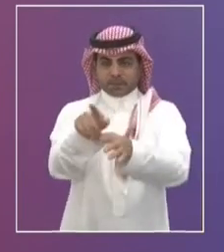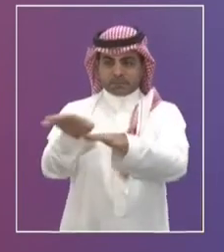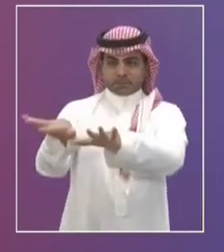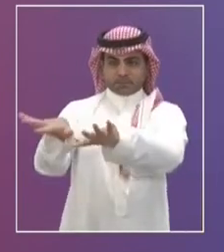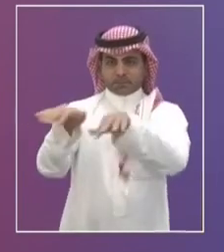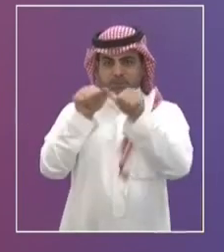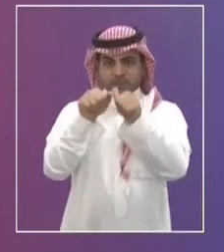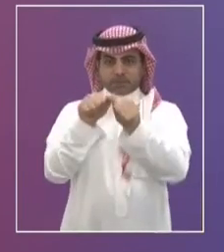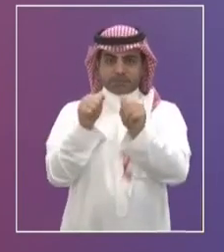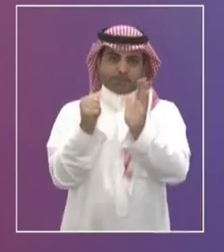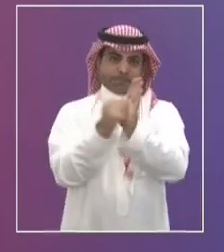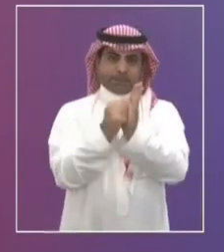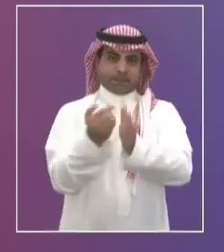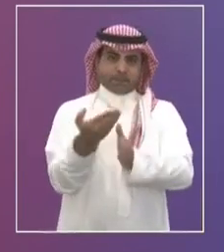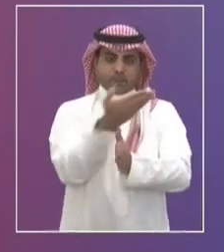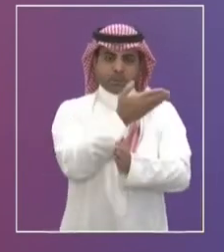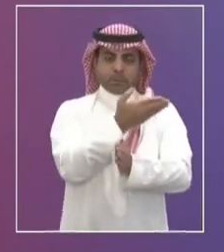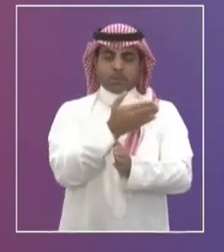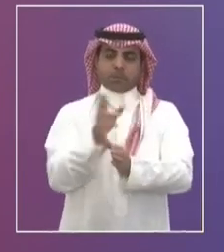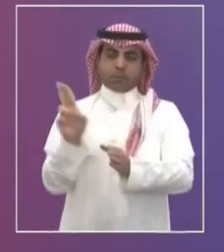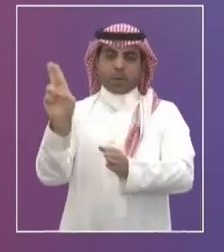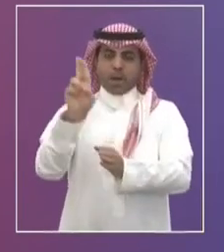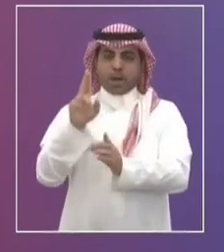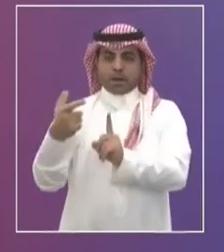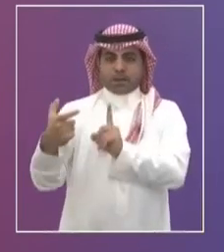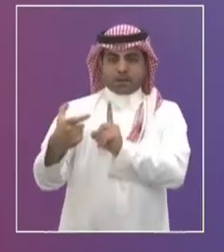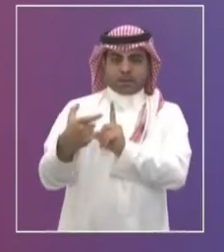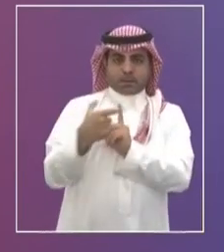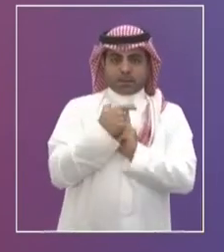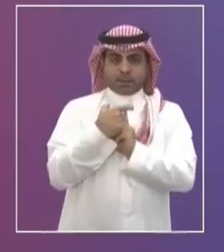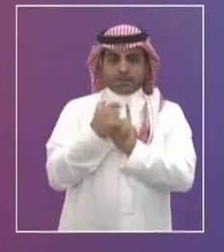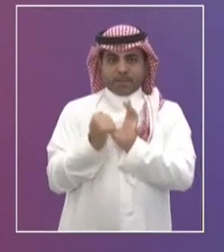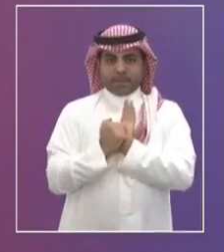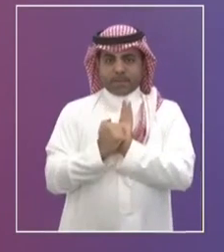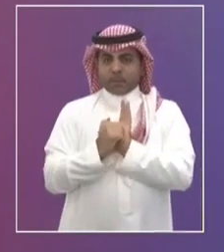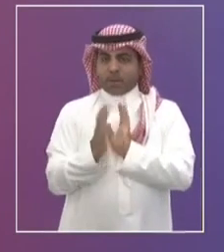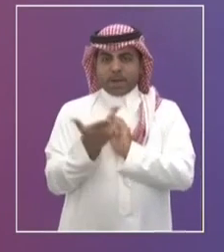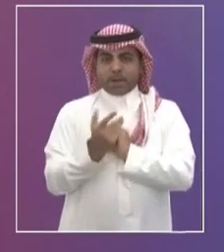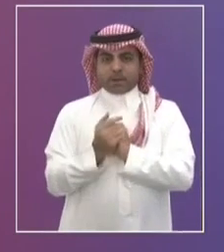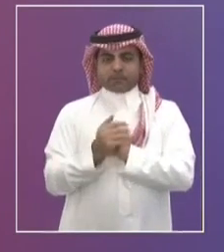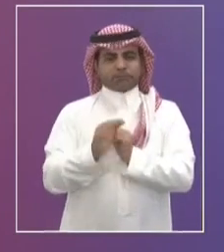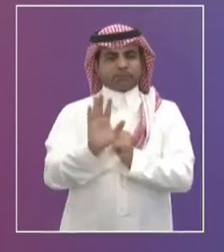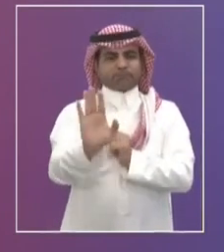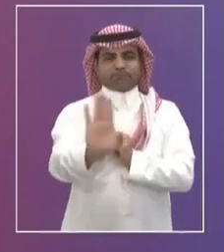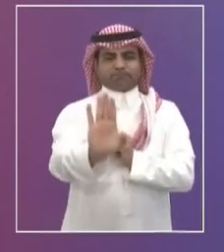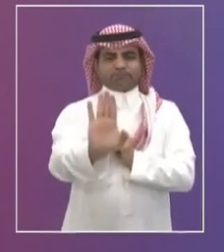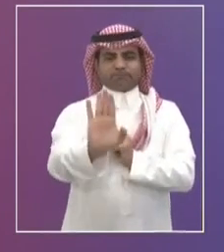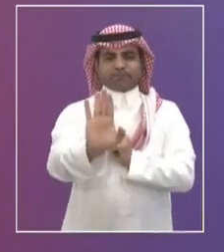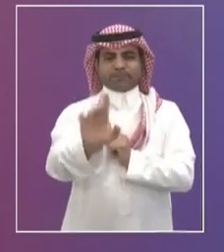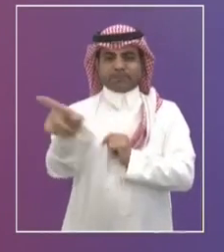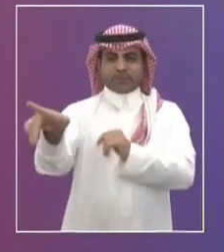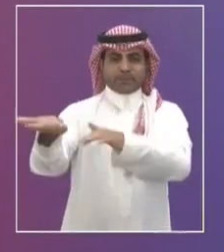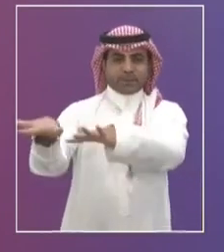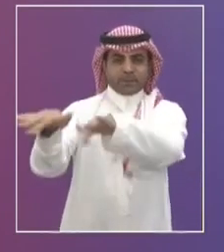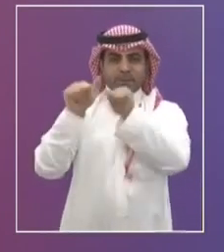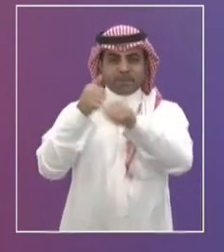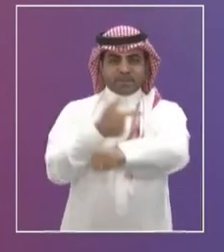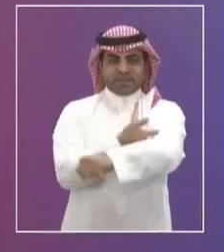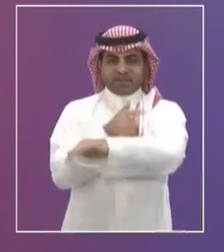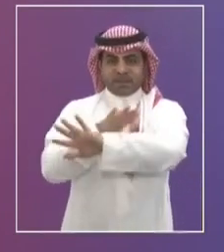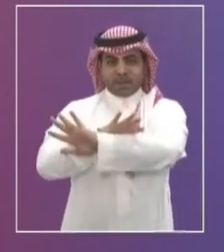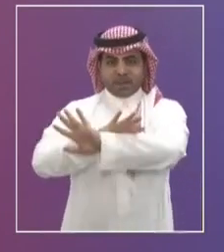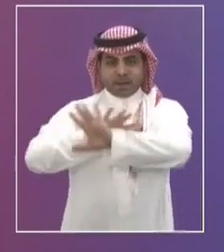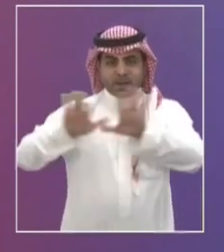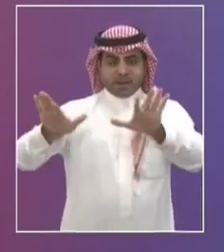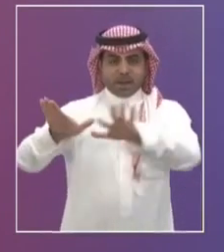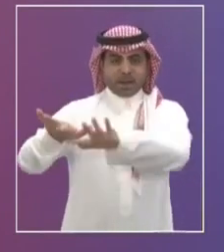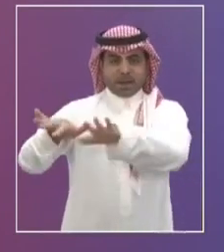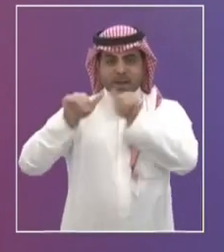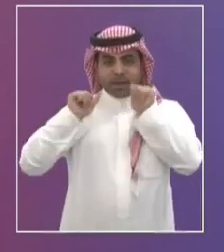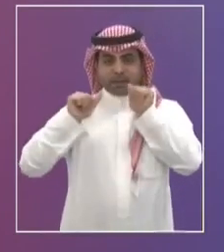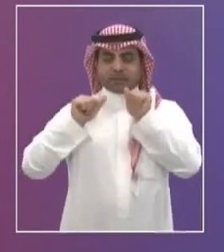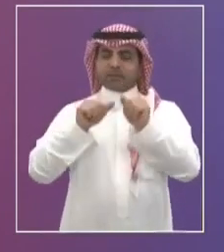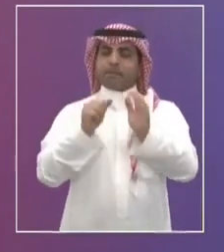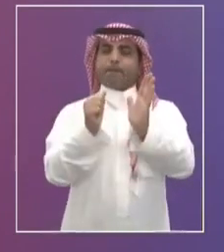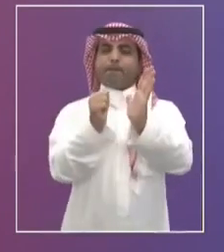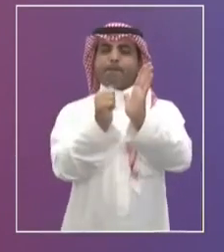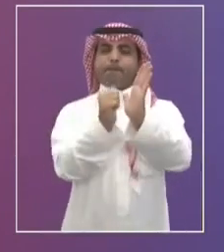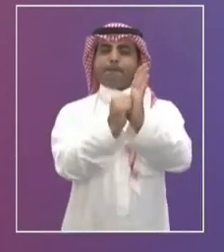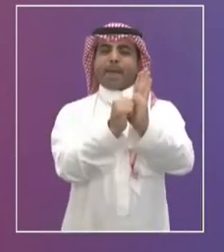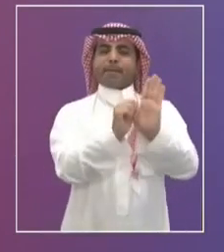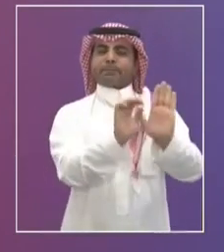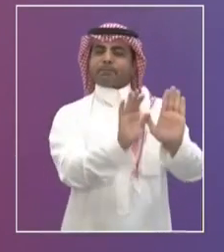إلى المنزل؟ الجواب: لا يلزمه العزل بعد خروجه، لأن قرار الخروج قرار طبي تم فيه